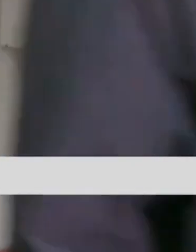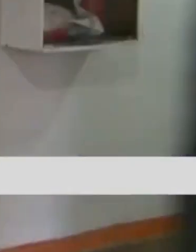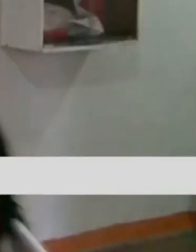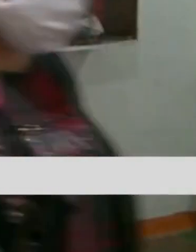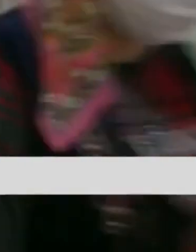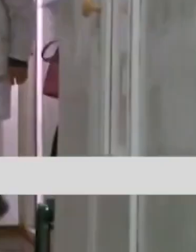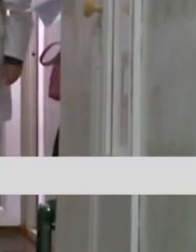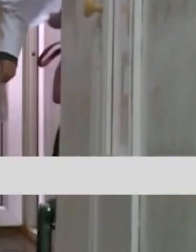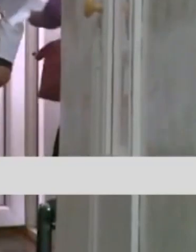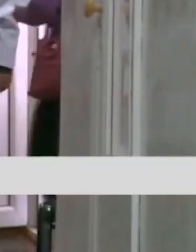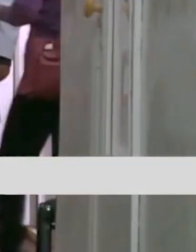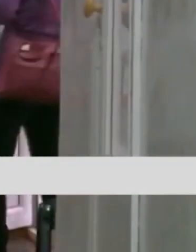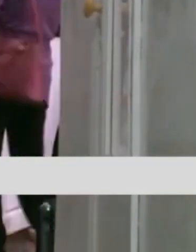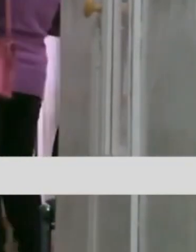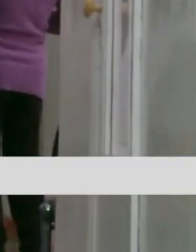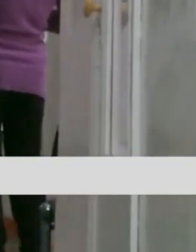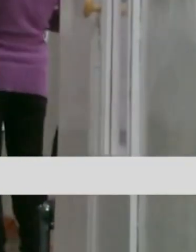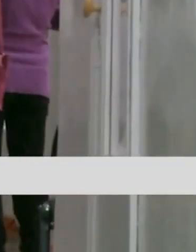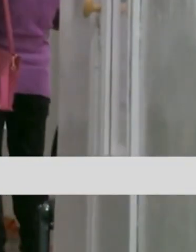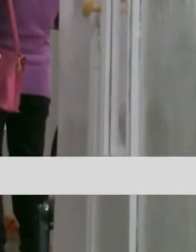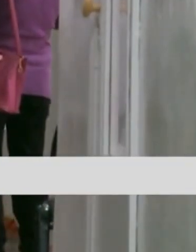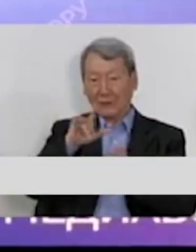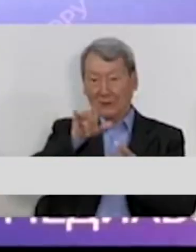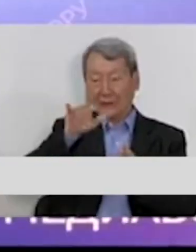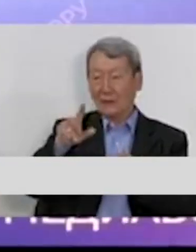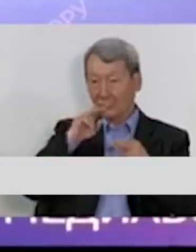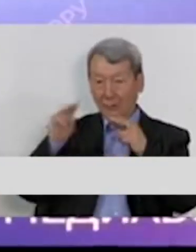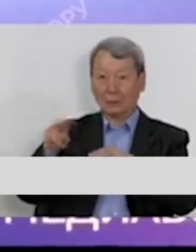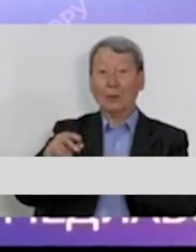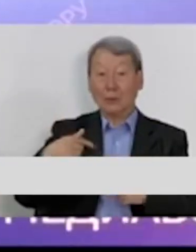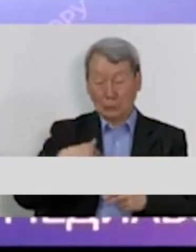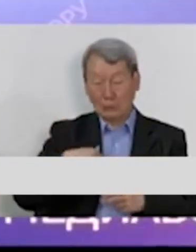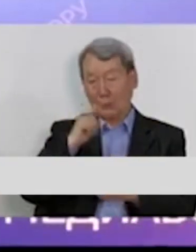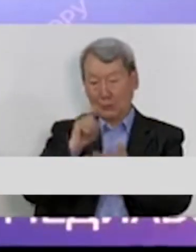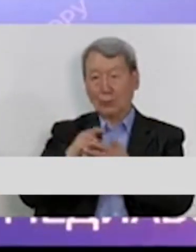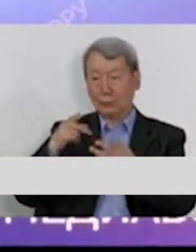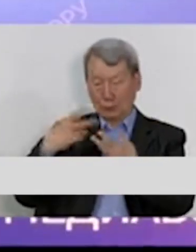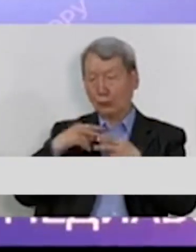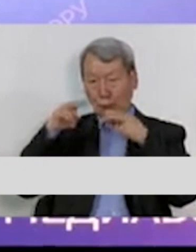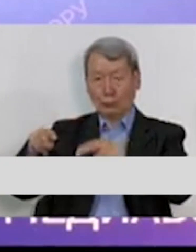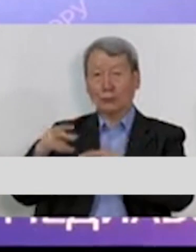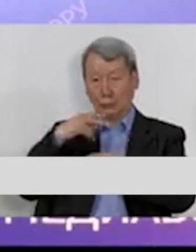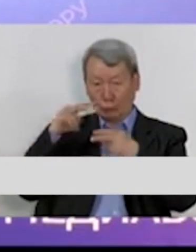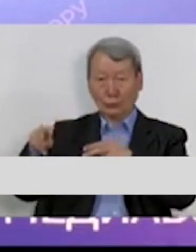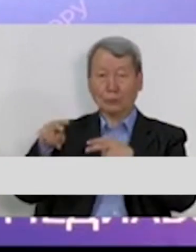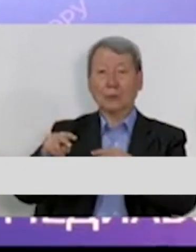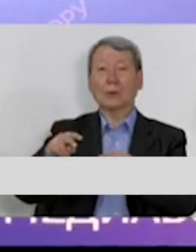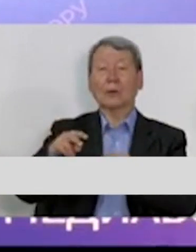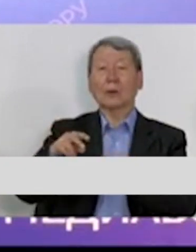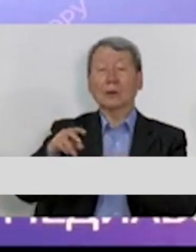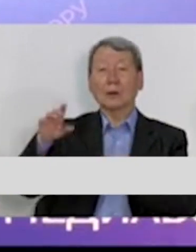бузуп, көчөдө ээн эркин басып жүргөндөрүнө нааразылангандар бар. Бул боюнча көзөмөлгө алынган,